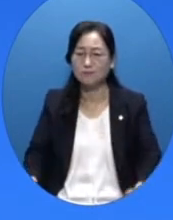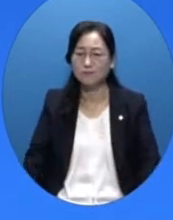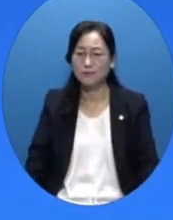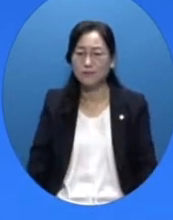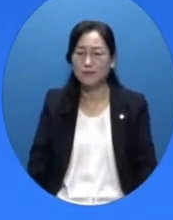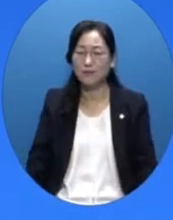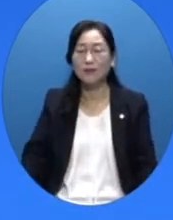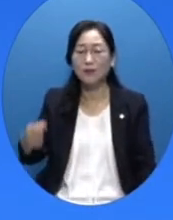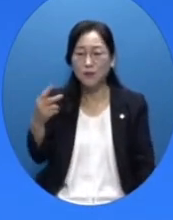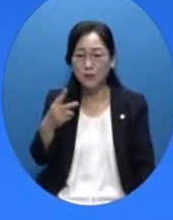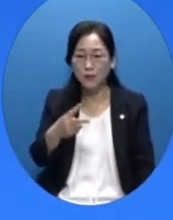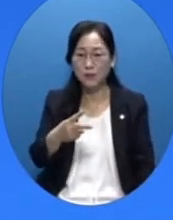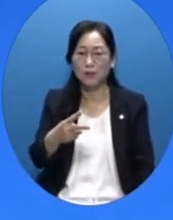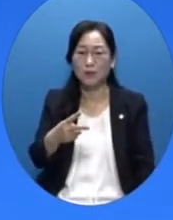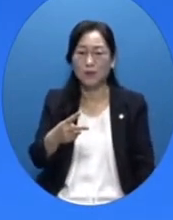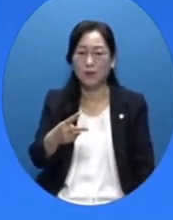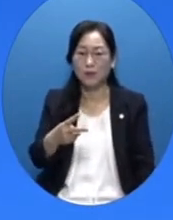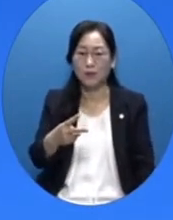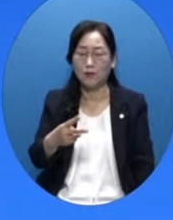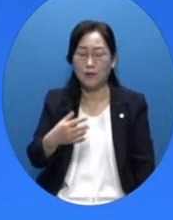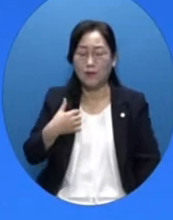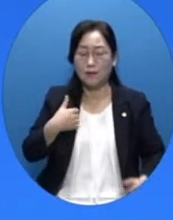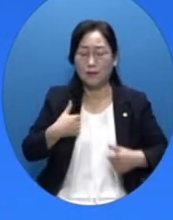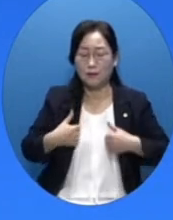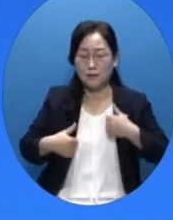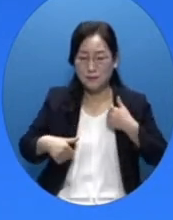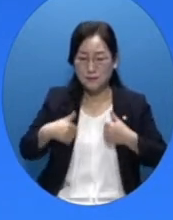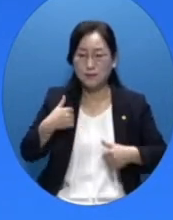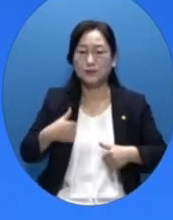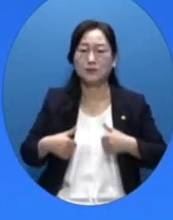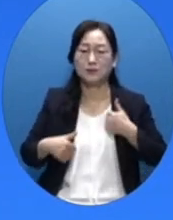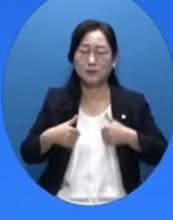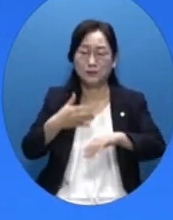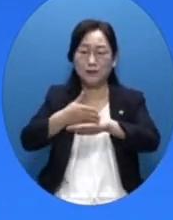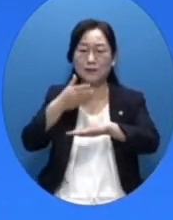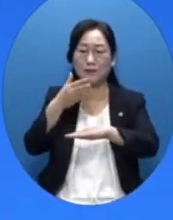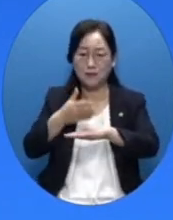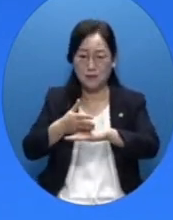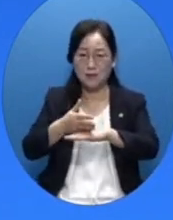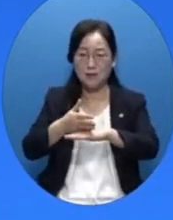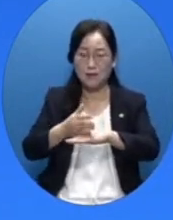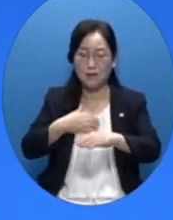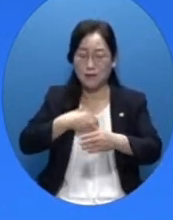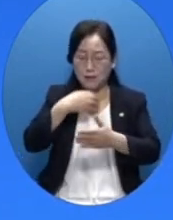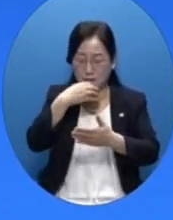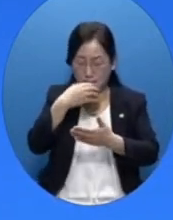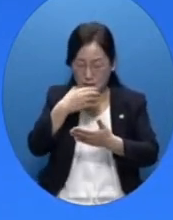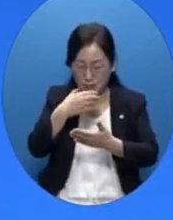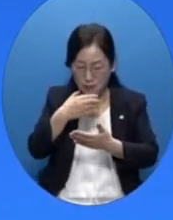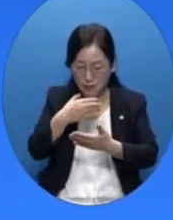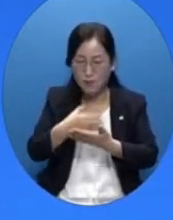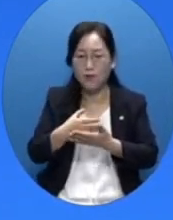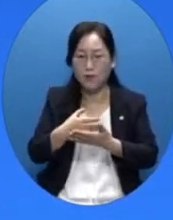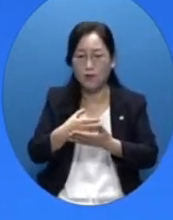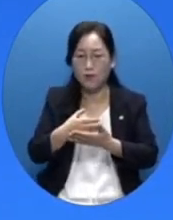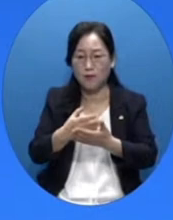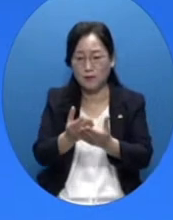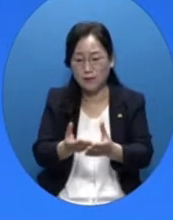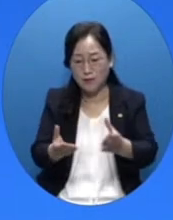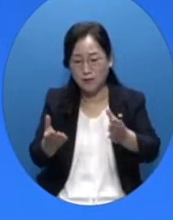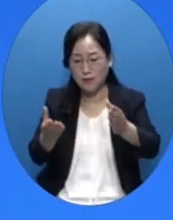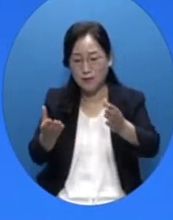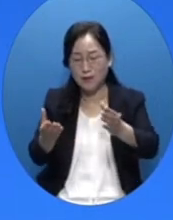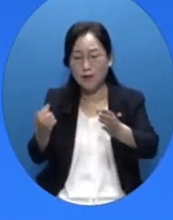또한 동시에 기쁨과 감사 바 감격을 담아낸 도구이기도 합니다